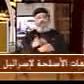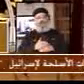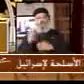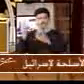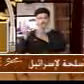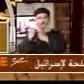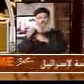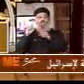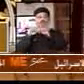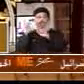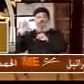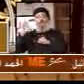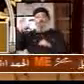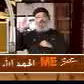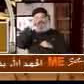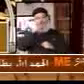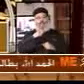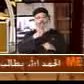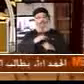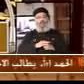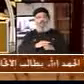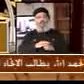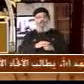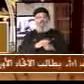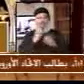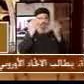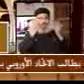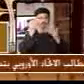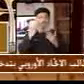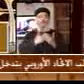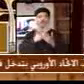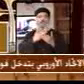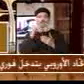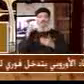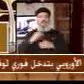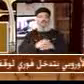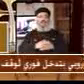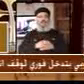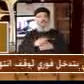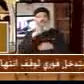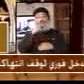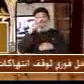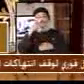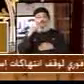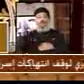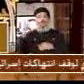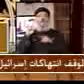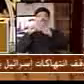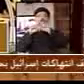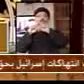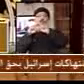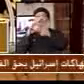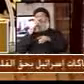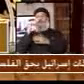ياخد الصليب ويصلي وينسب علاج هذه الفتاة إلى صليب